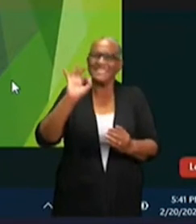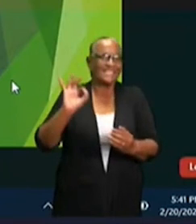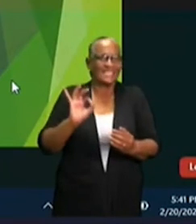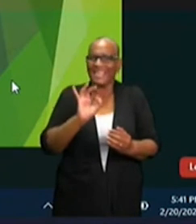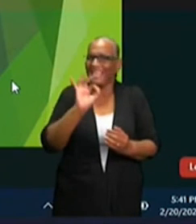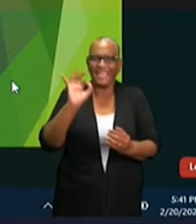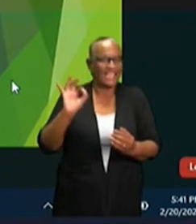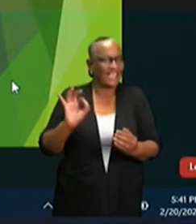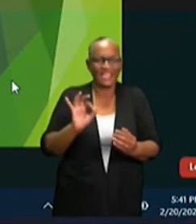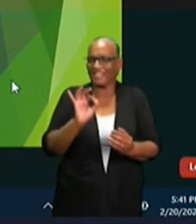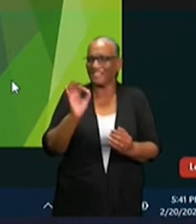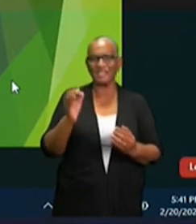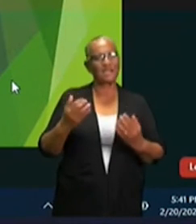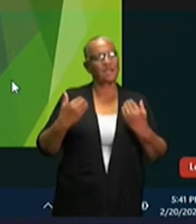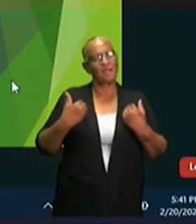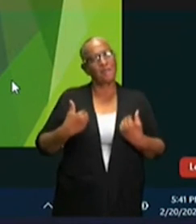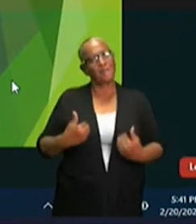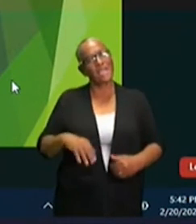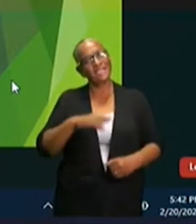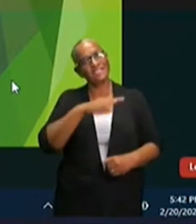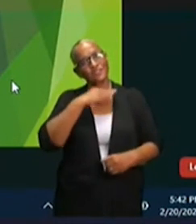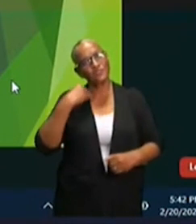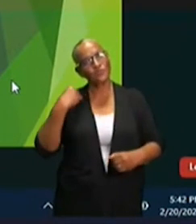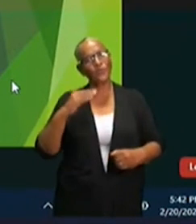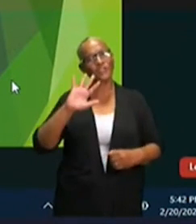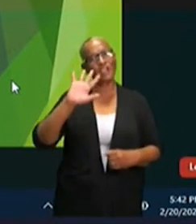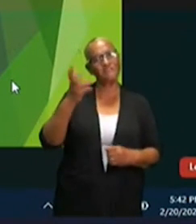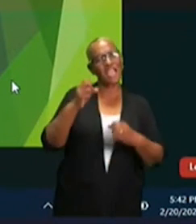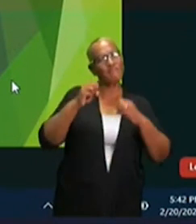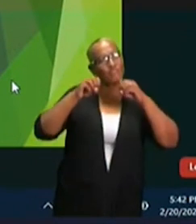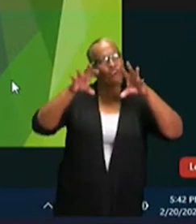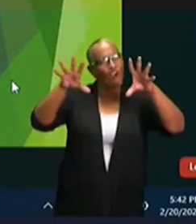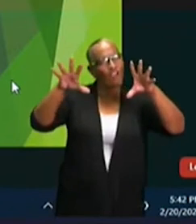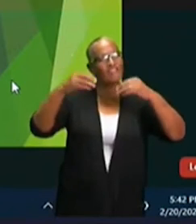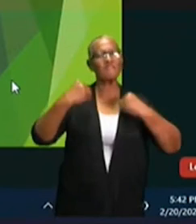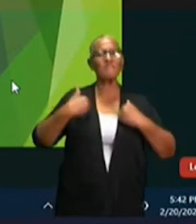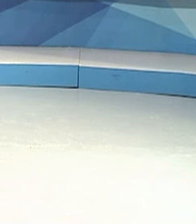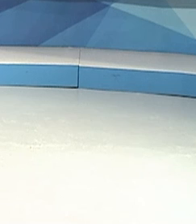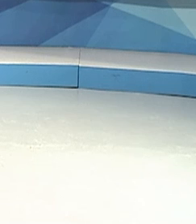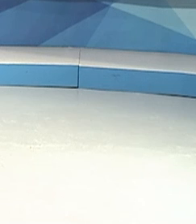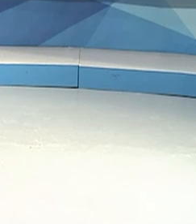aantal sterften tijdens de vijfde golf ook veel minder was.